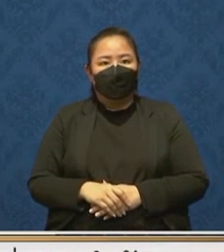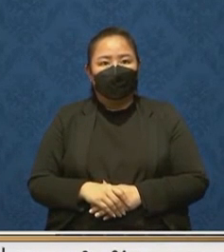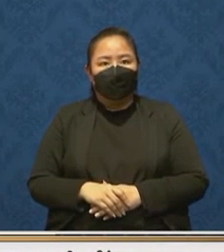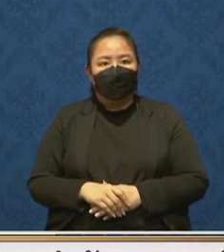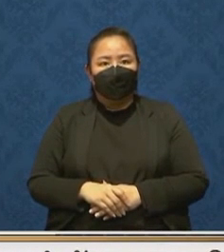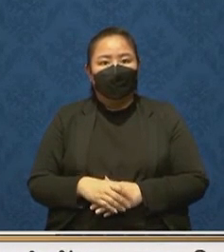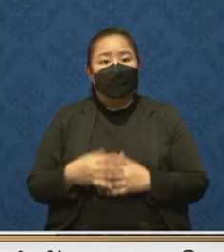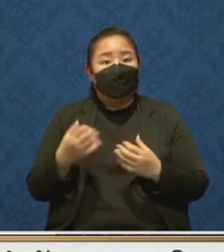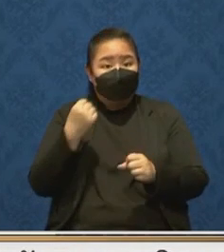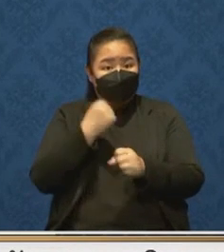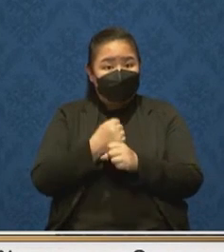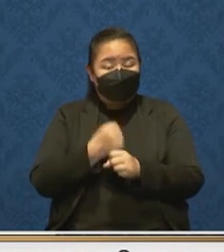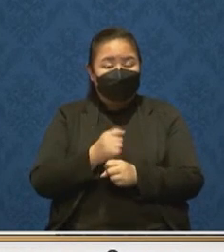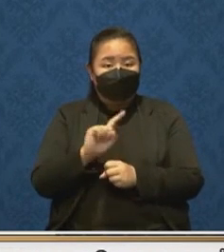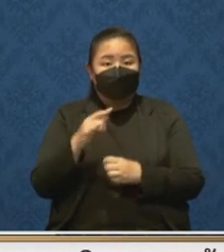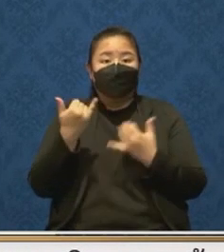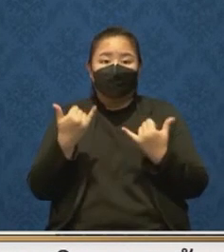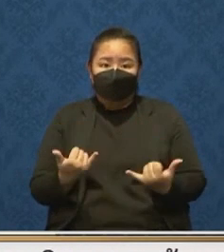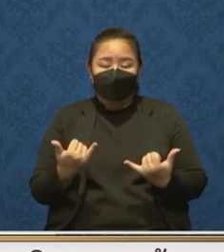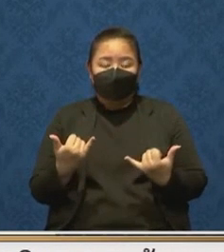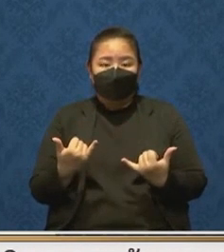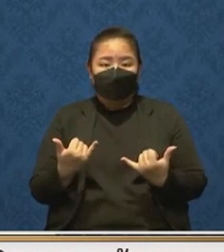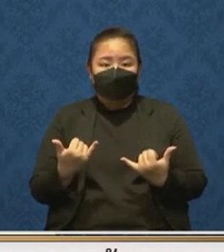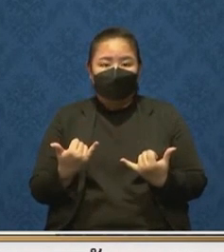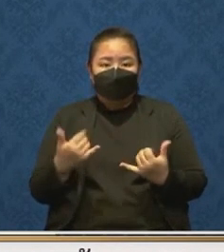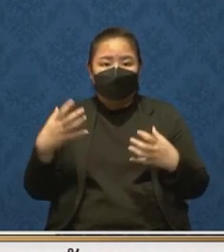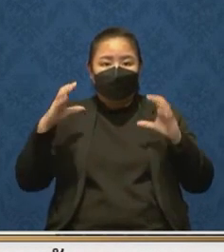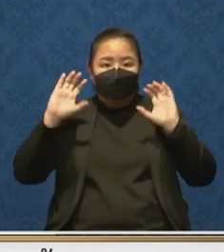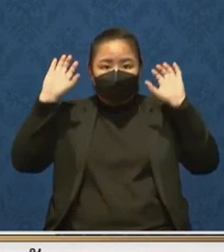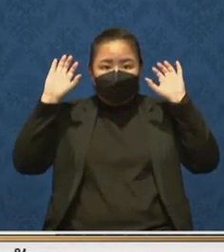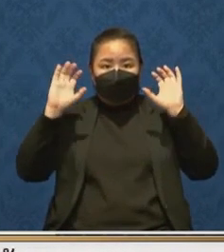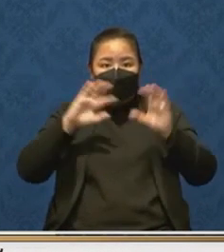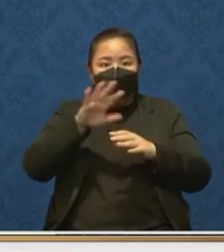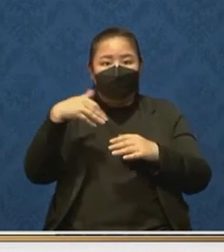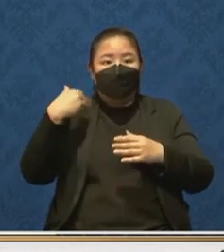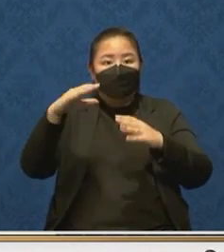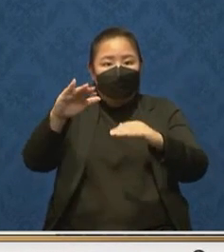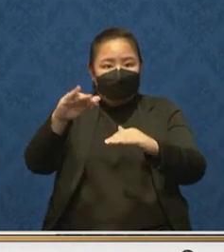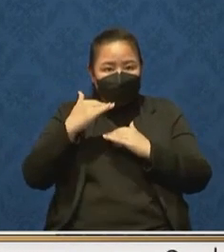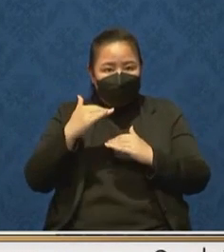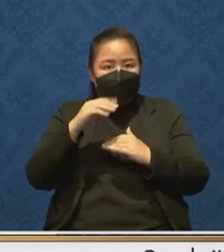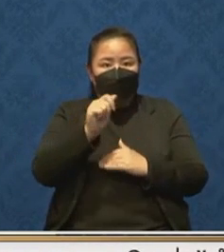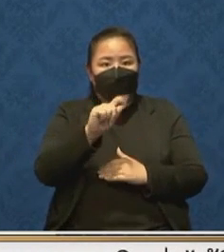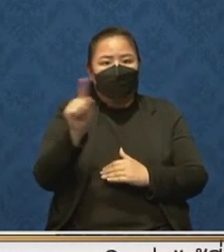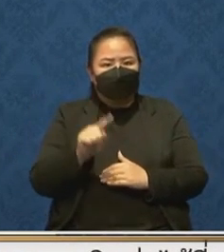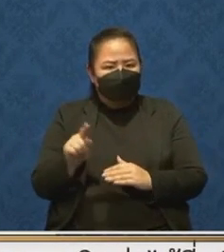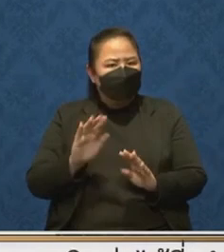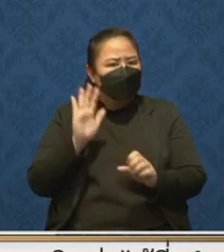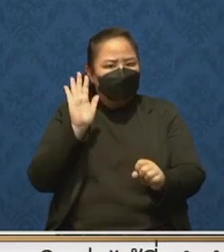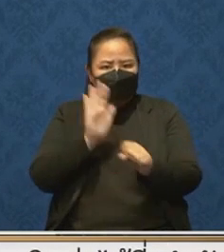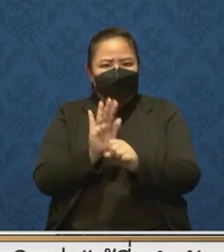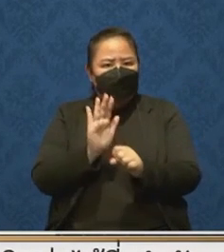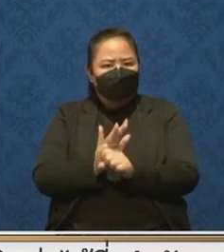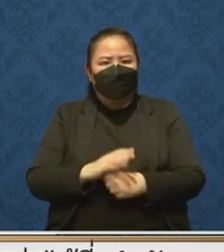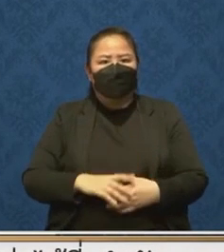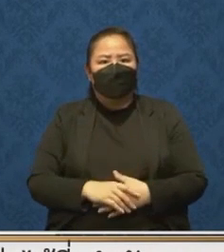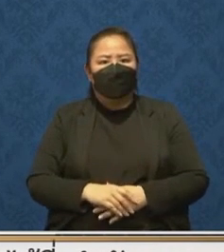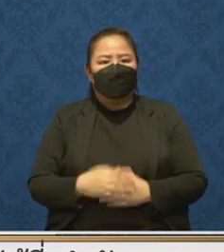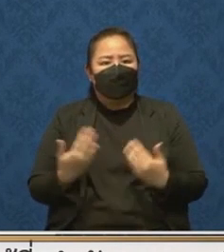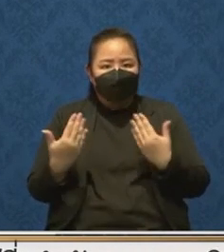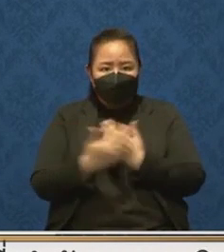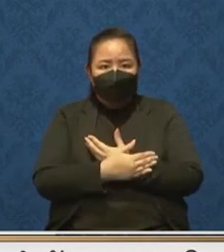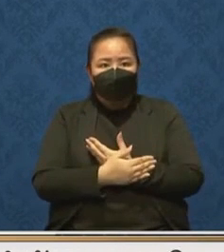สิงที่ควรทำในขณะนี้คือรัฐบลควรยกเลิกการนำเข้าแสตาซีเก้าโดยส้เชิงเปลี่ยน